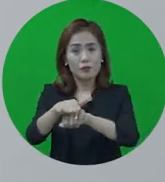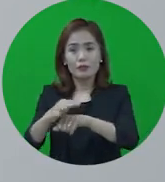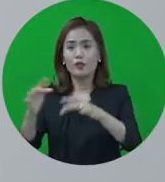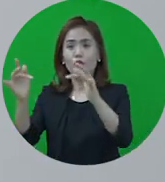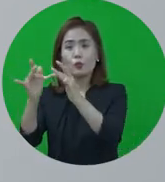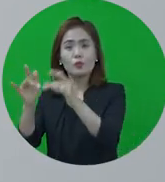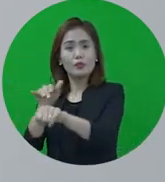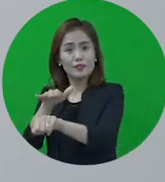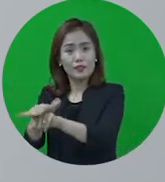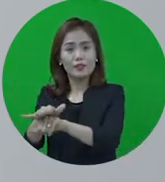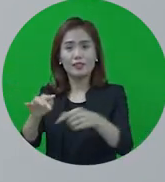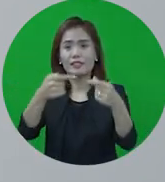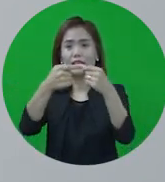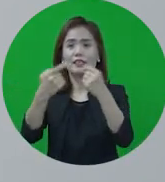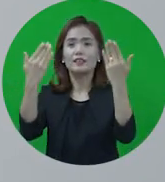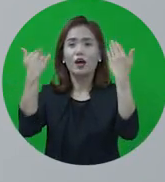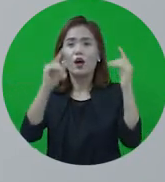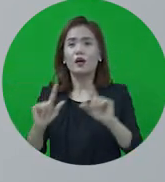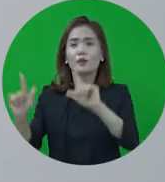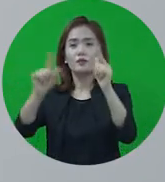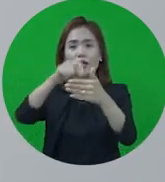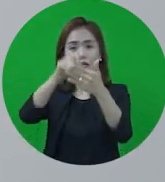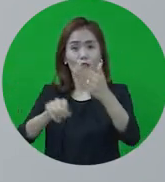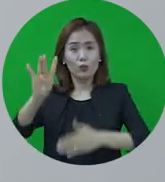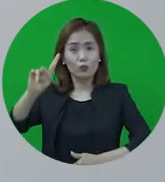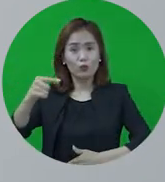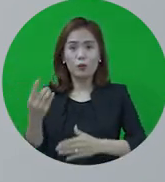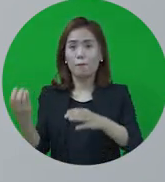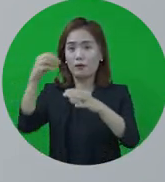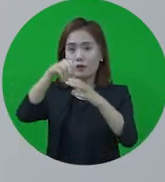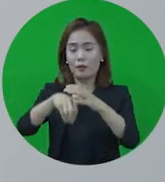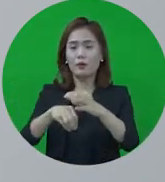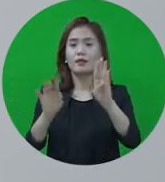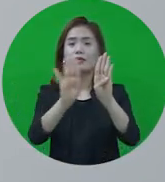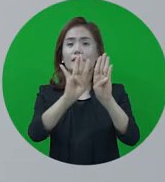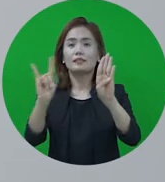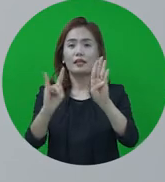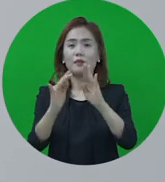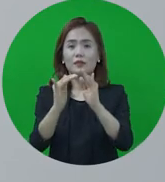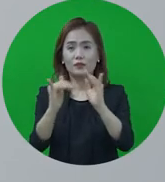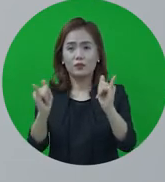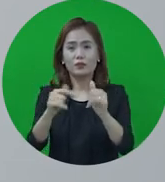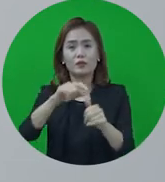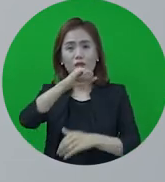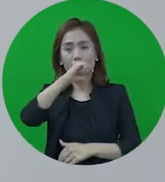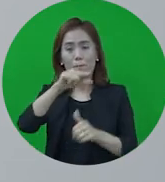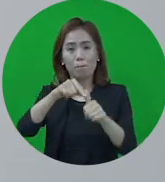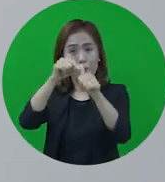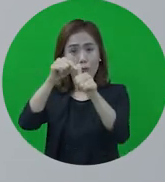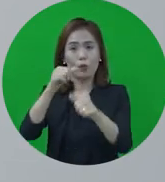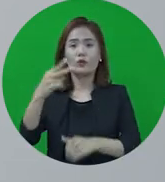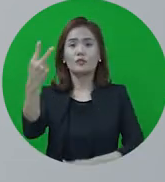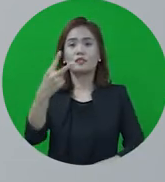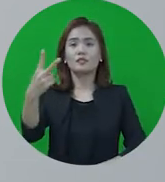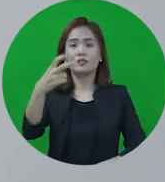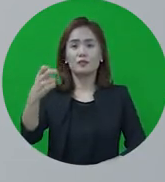일반 전형과 소프트웨어 전형은 1단계에서 학교 생활 기록부만을 반영하여 4배수 인원을